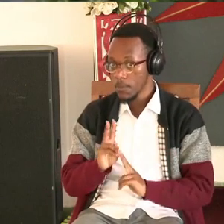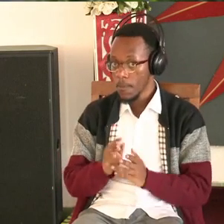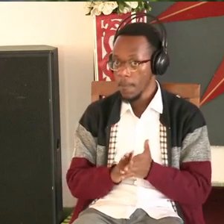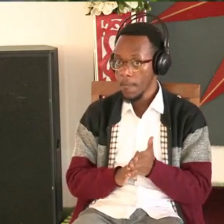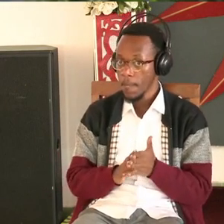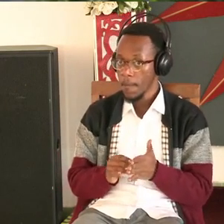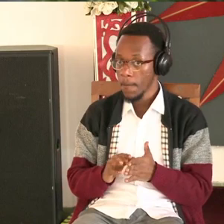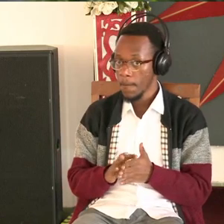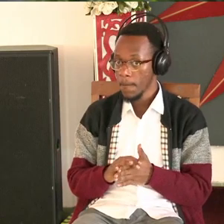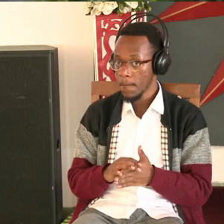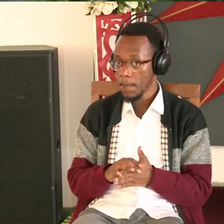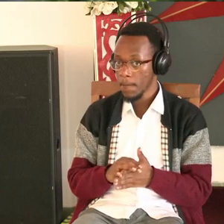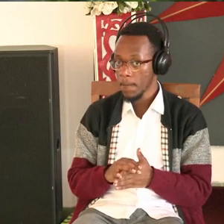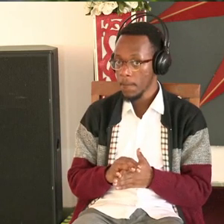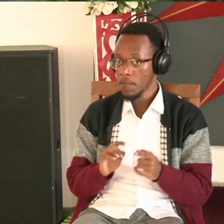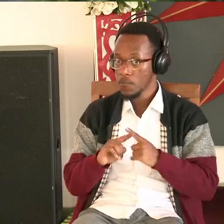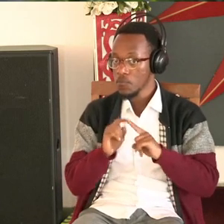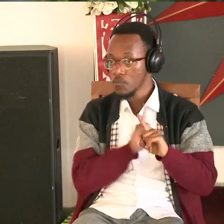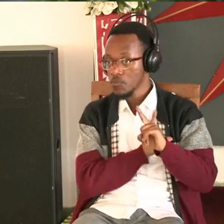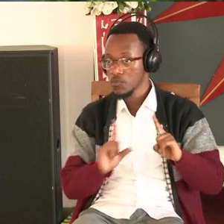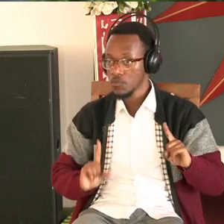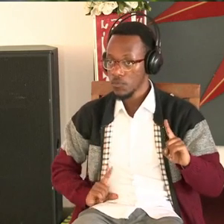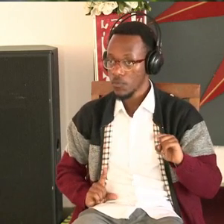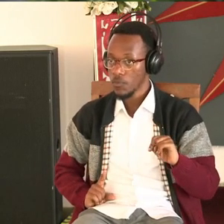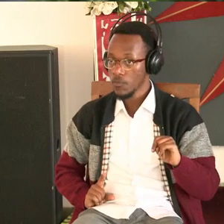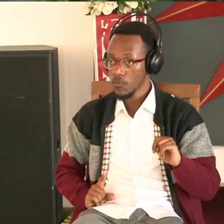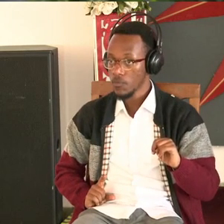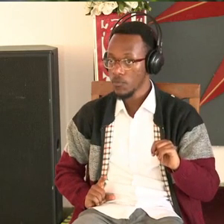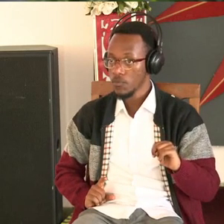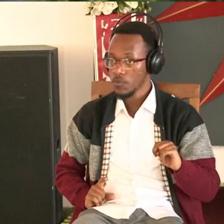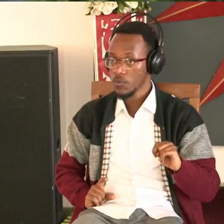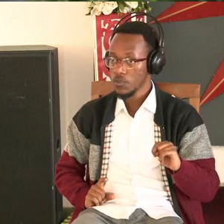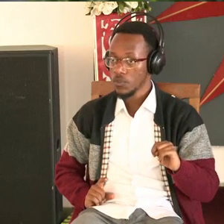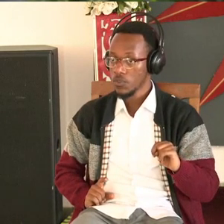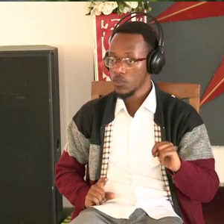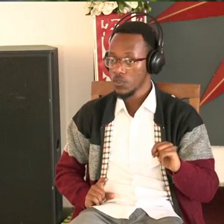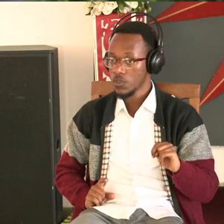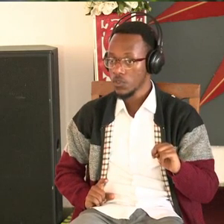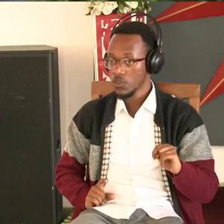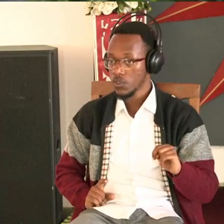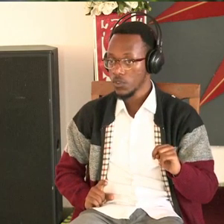kugarura ubwoko, akazana ubwoko akabutegurira umwami,